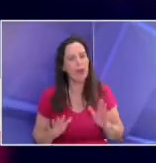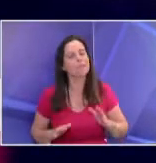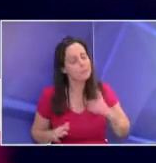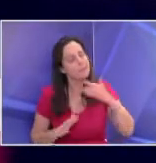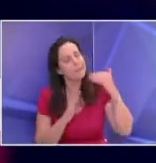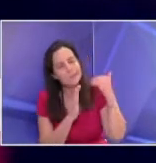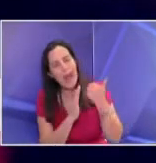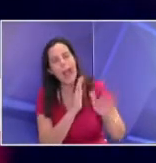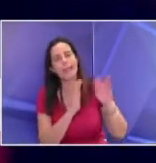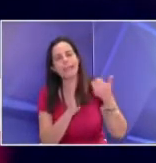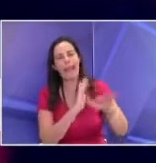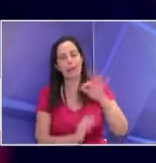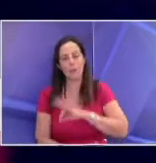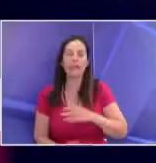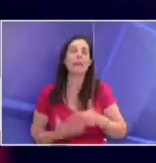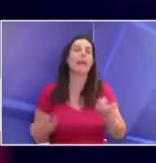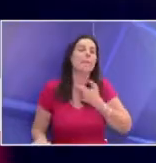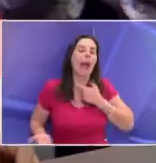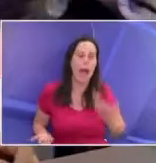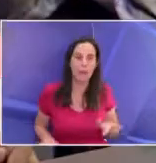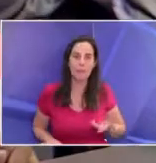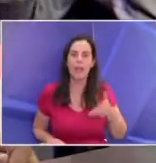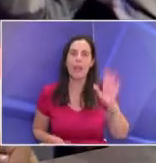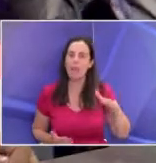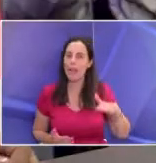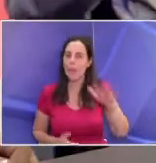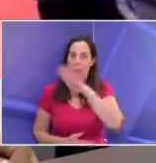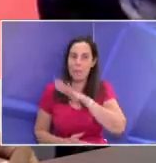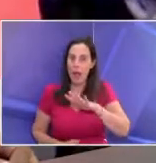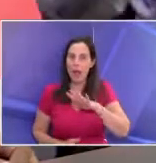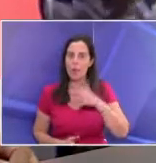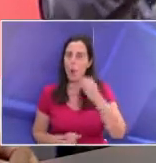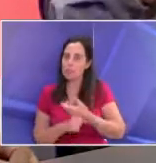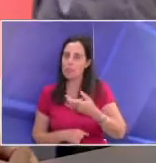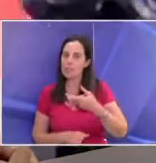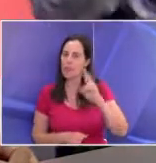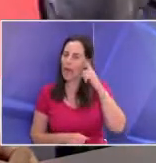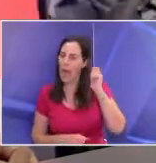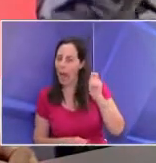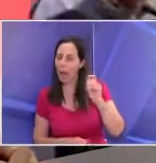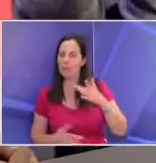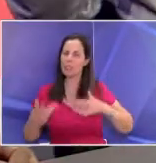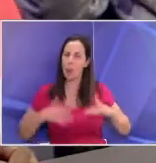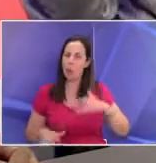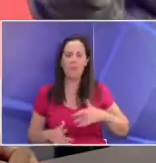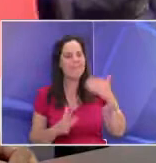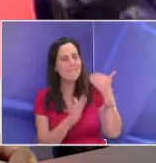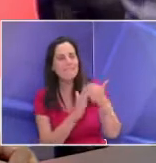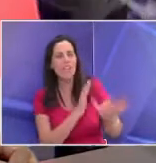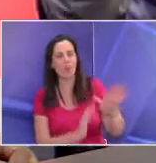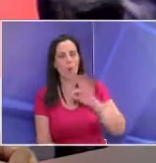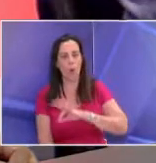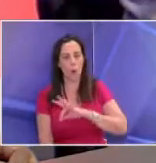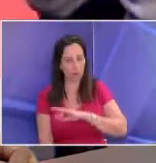סלחנו, כולם סולחים לרוסים, כי אין ברירה. וגם מדינות המערב, אולי לעשות את זה בצורה יותר מתוחכמת, עם תירוצים יותר טובים, אבל יש